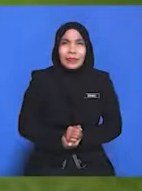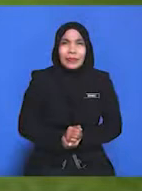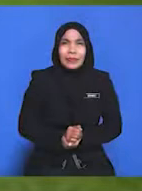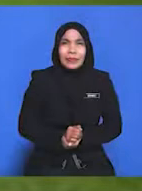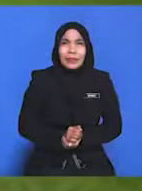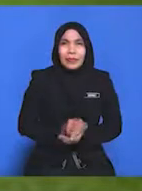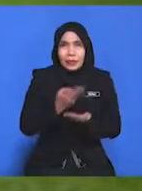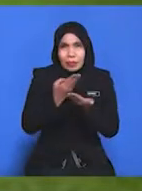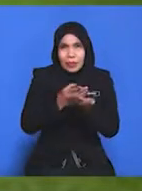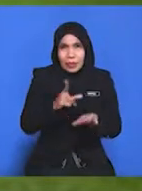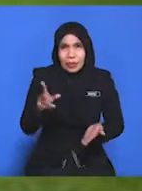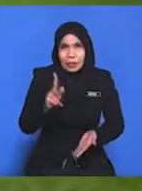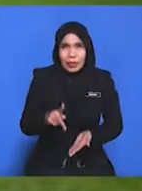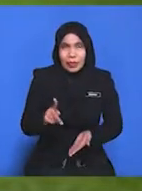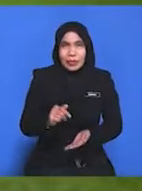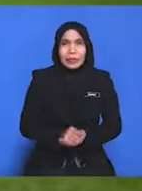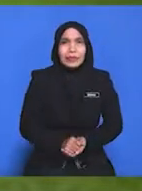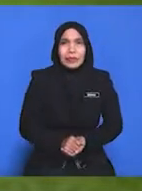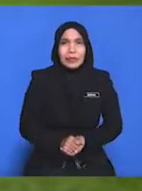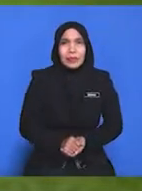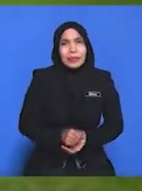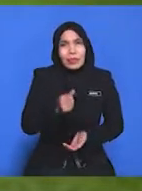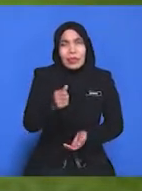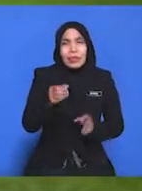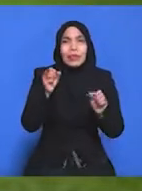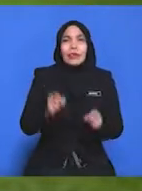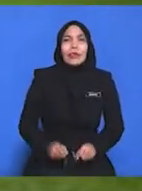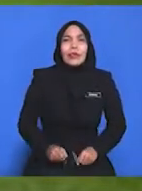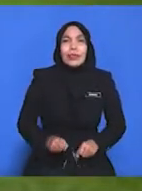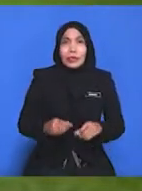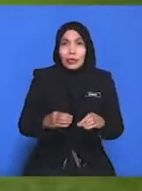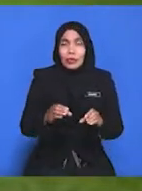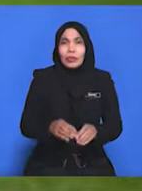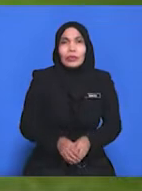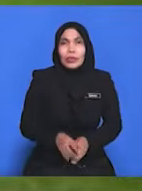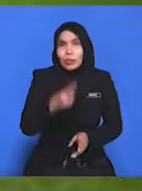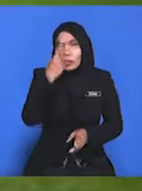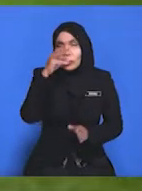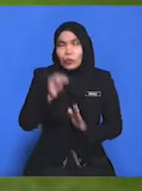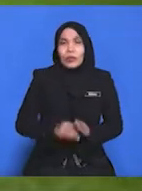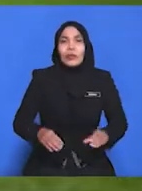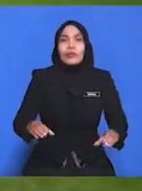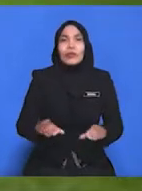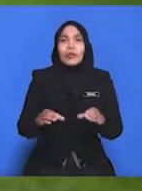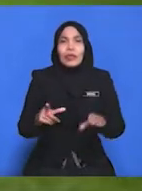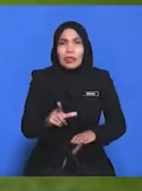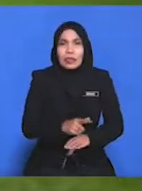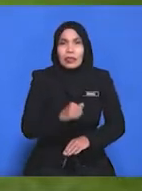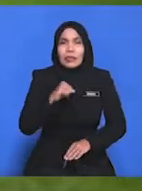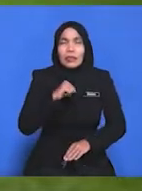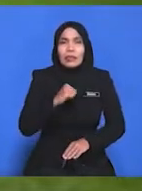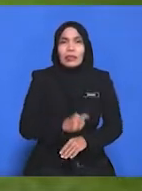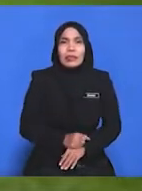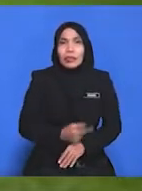Baiklah pelajar-pelajar, anda boleh cuba untuk membuat latihan sendiri untuk mendapatkan kepastian jawapan.